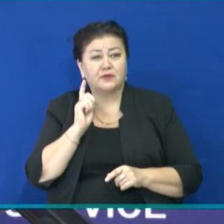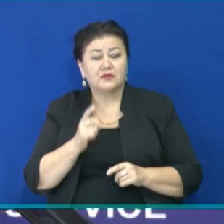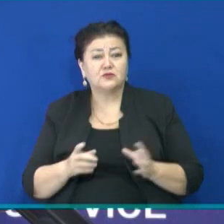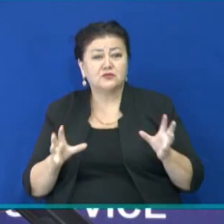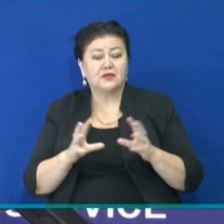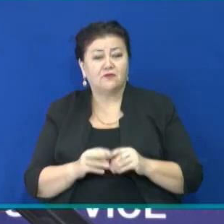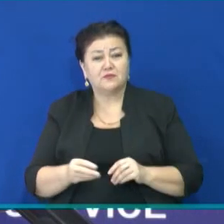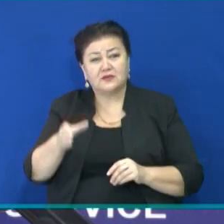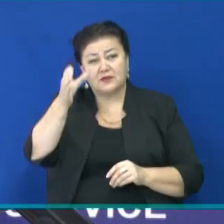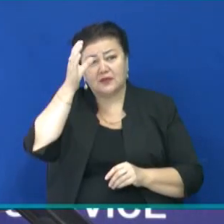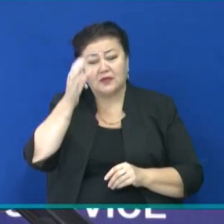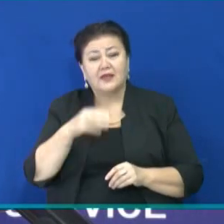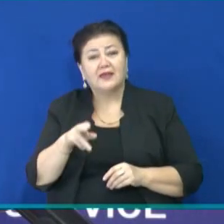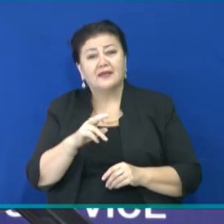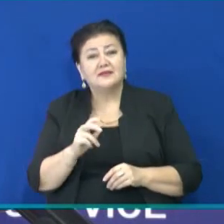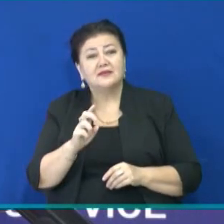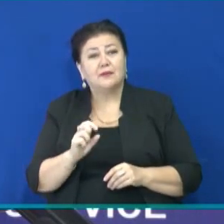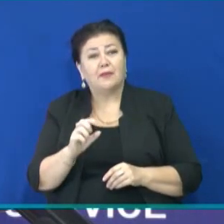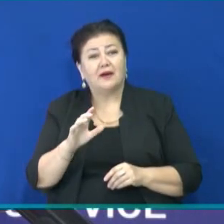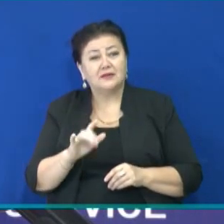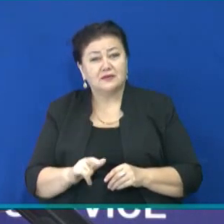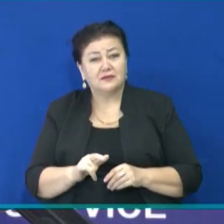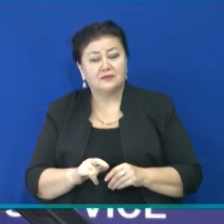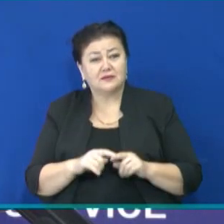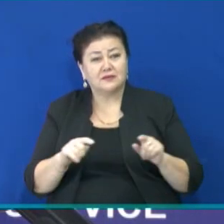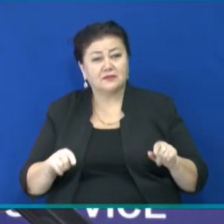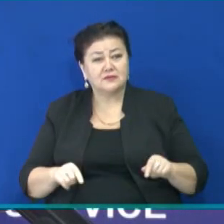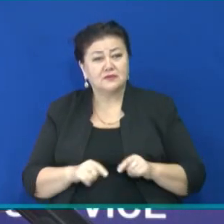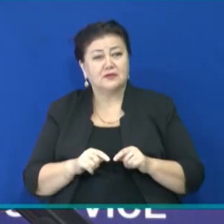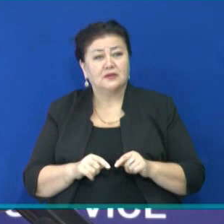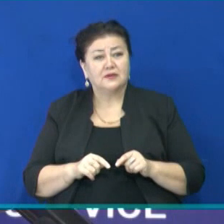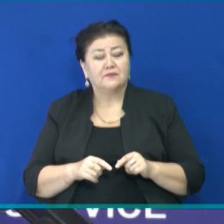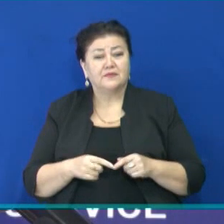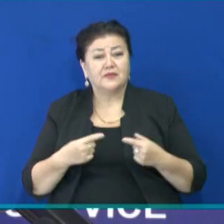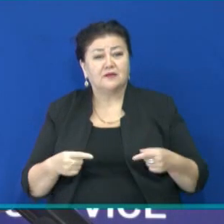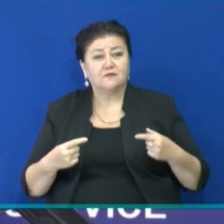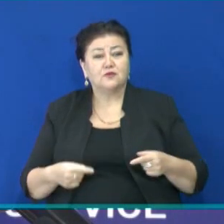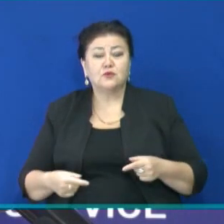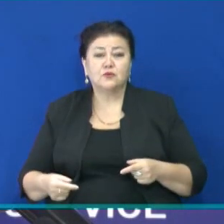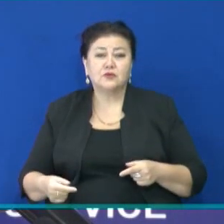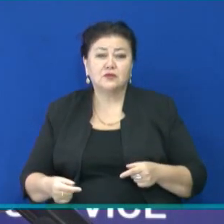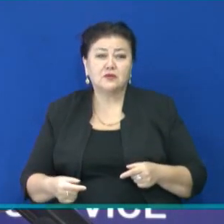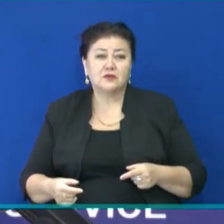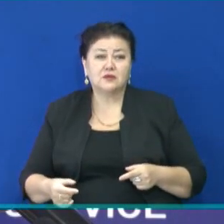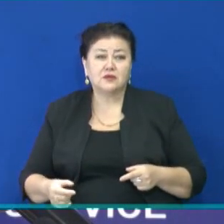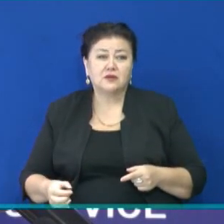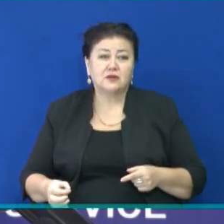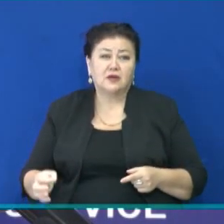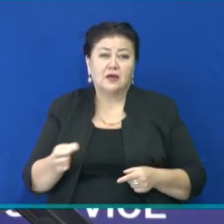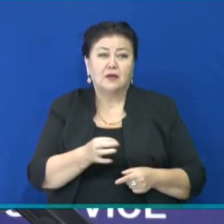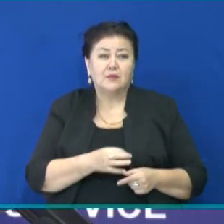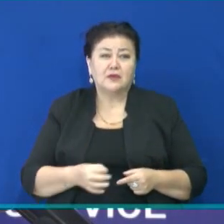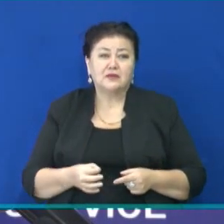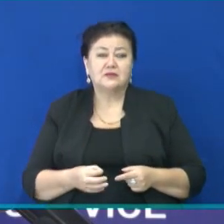қоса дебат саласында жақсы алып жүріп, біздің облысымыздың жастары басқа өңірлерде осы дебат саласында жақсы орындар мен